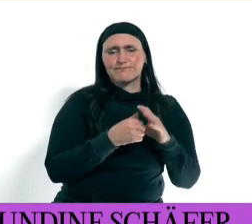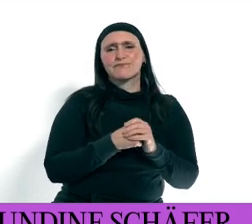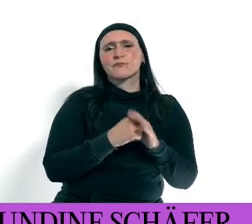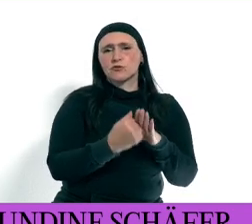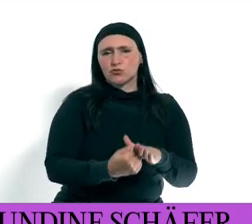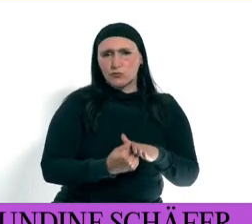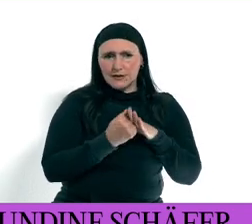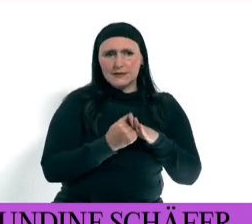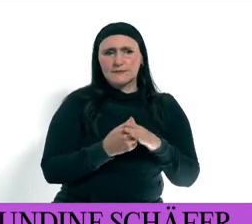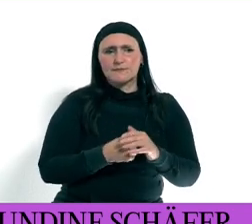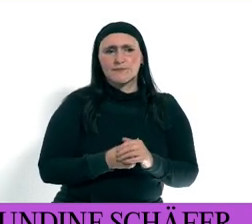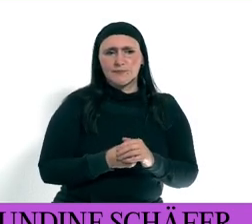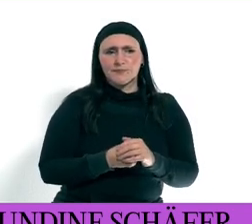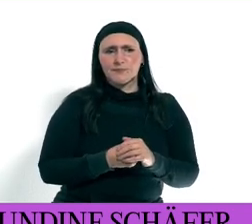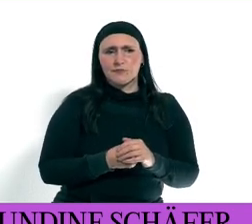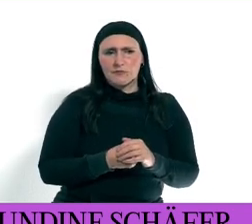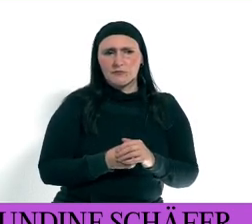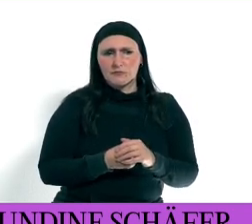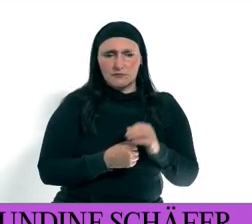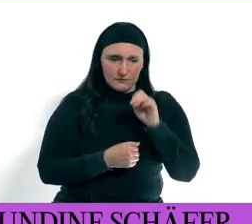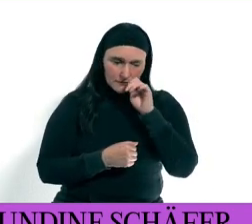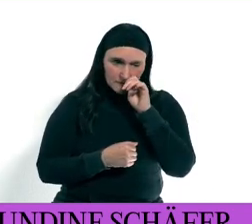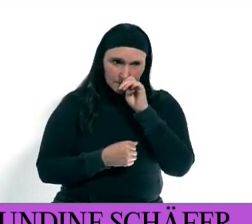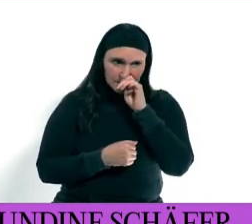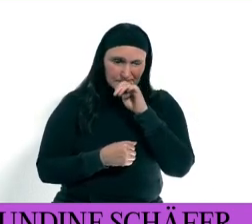Auch das ist ein Beitrag von uns für die Documenta 15.